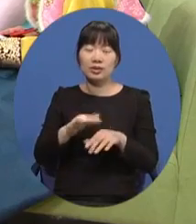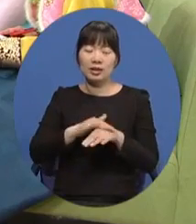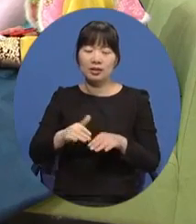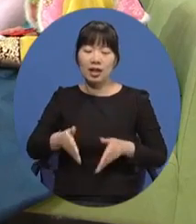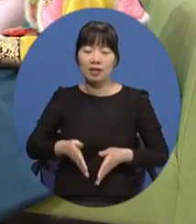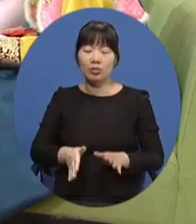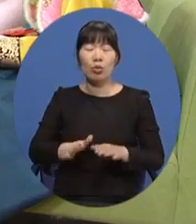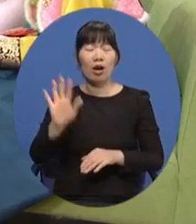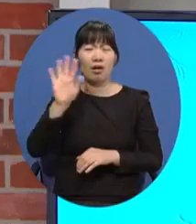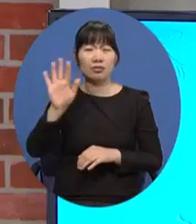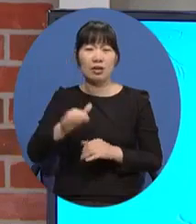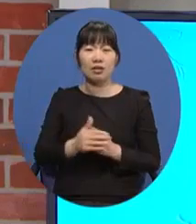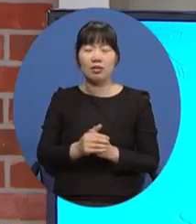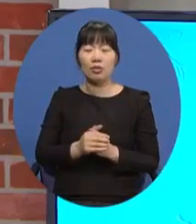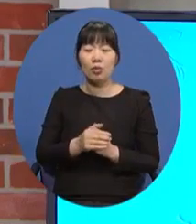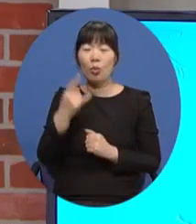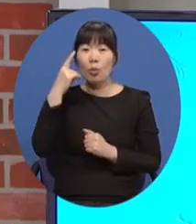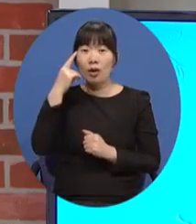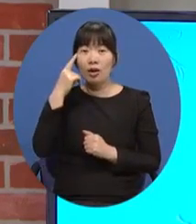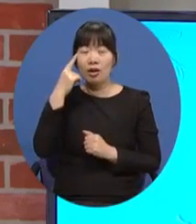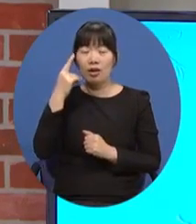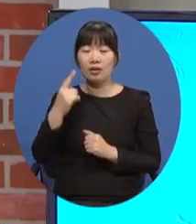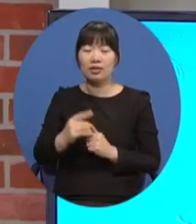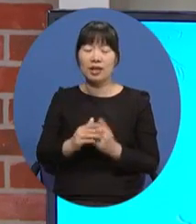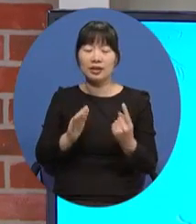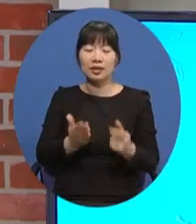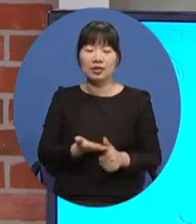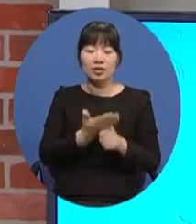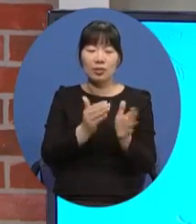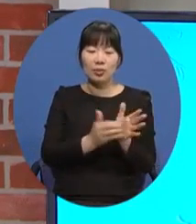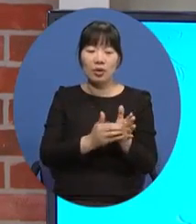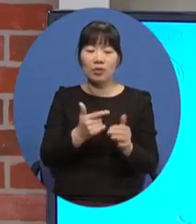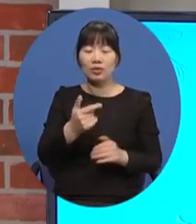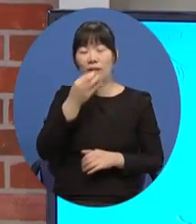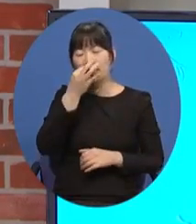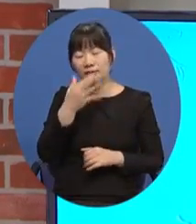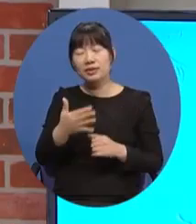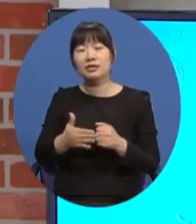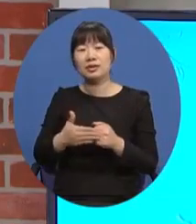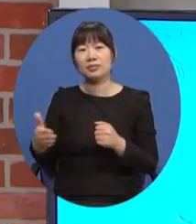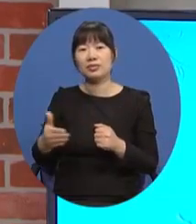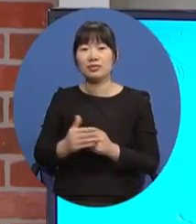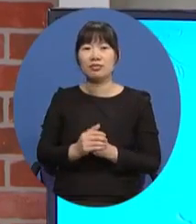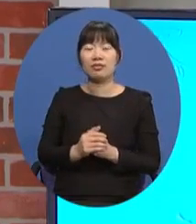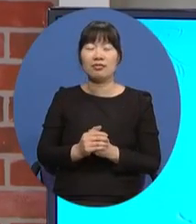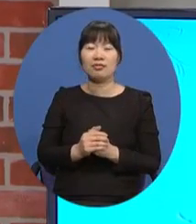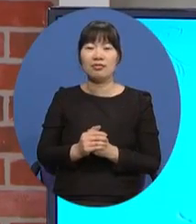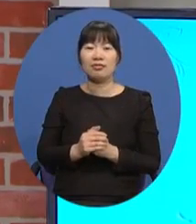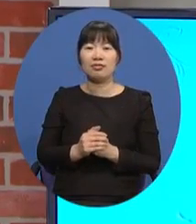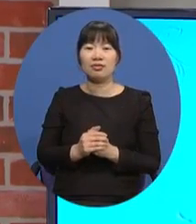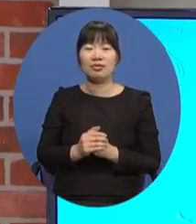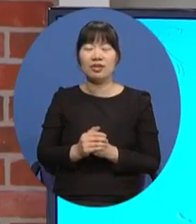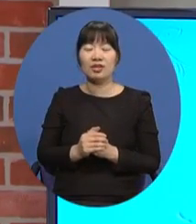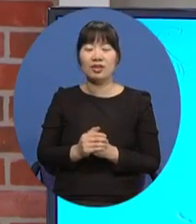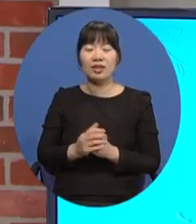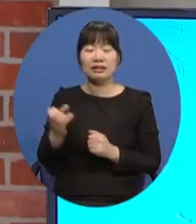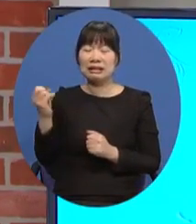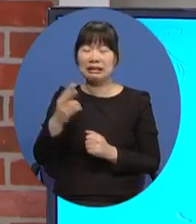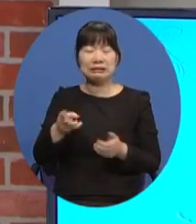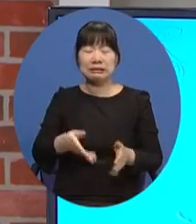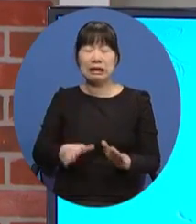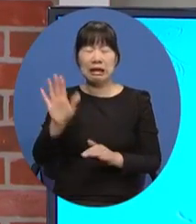낳지 않습니다. 그리고 왜 그러냐? 하나 키우고 보니까 너무 힘이 든 겁니다. 아이고, 내 다시는 안